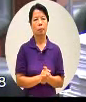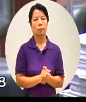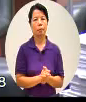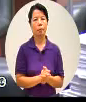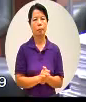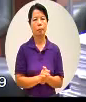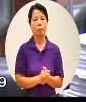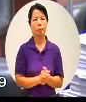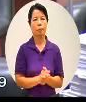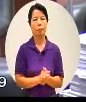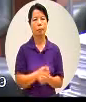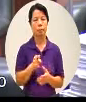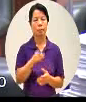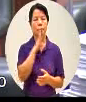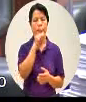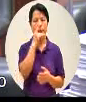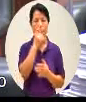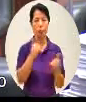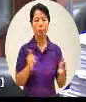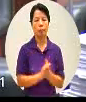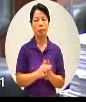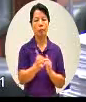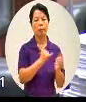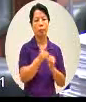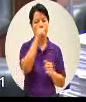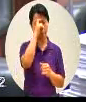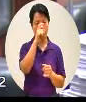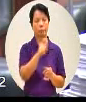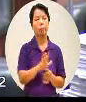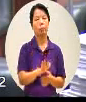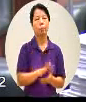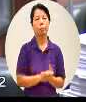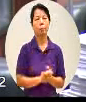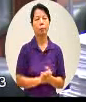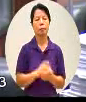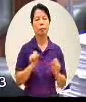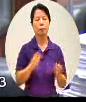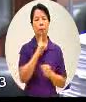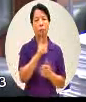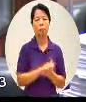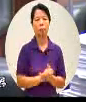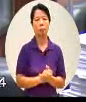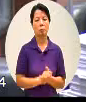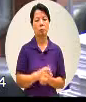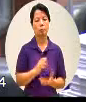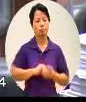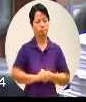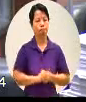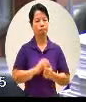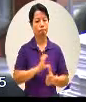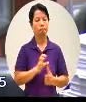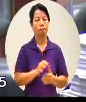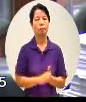安尼才是咱百姓的愿望。唔是讲你讲一定爱做，